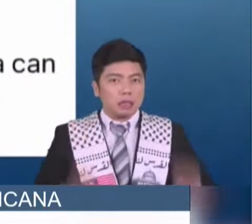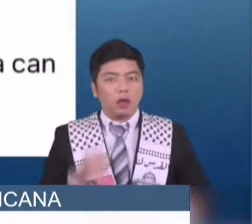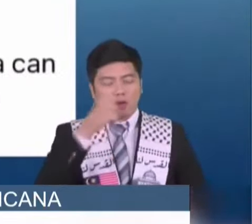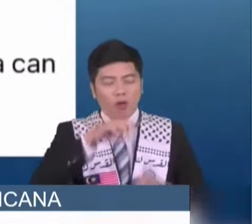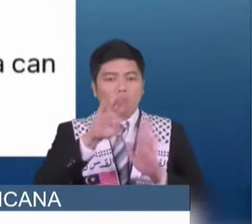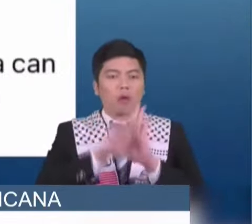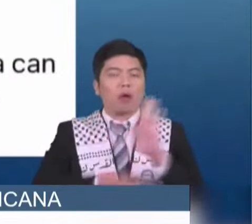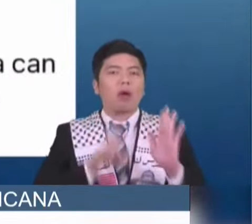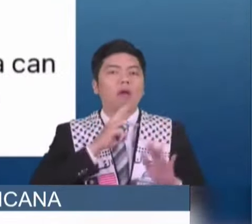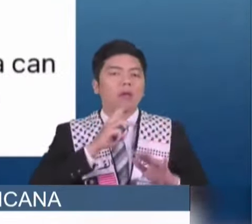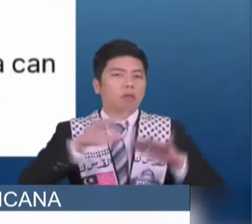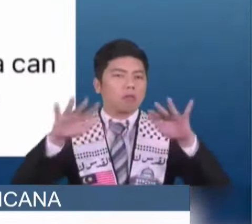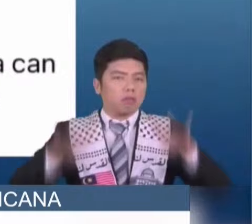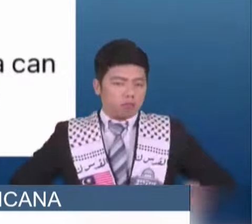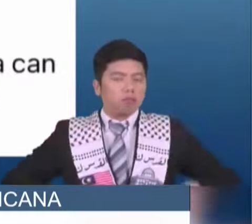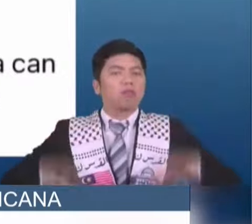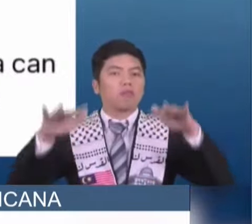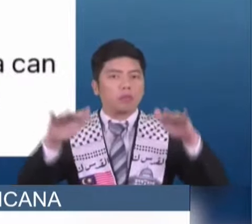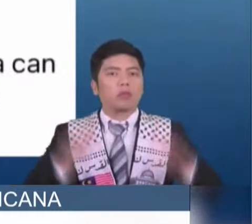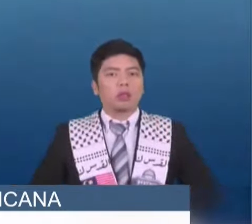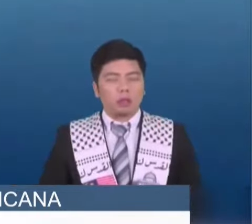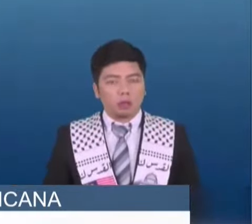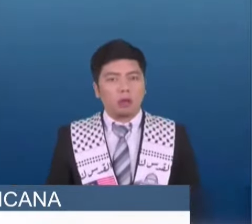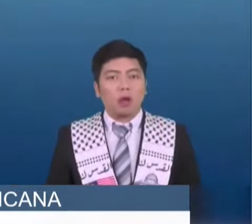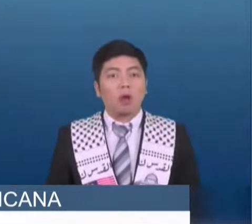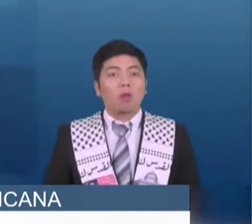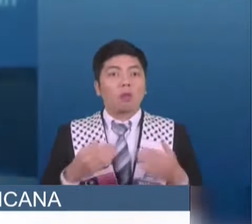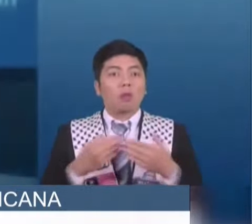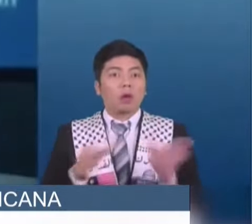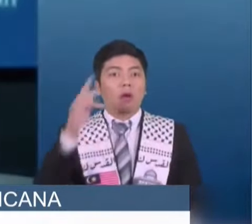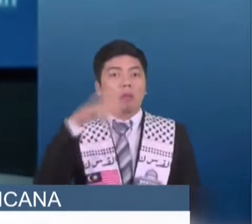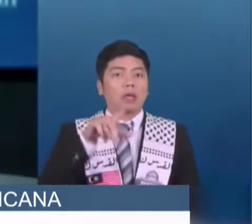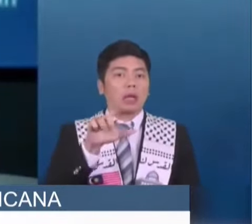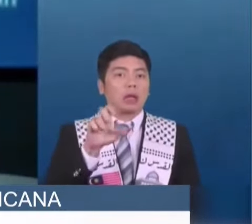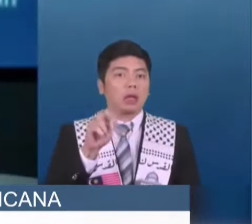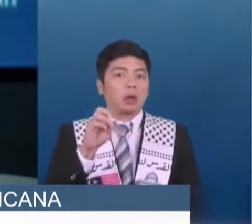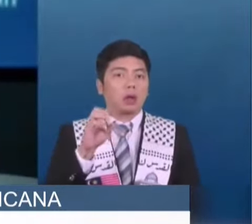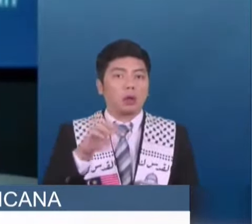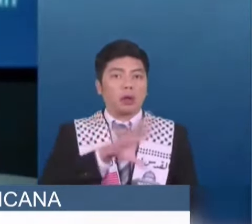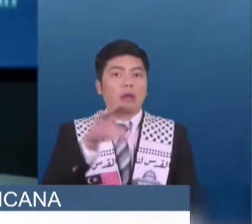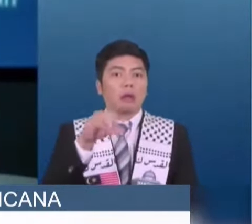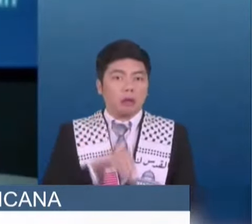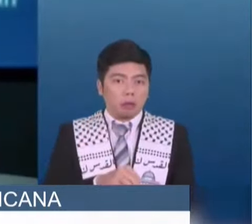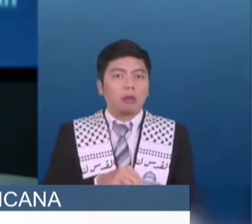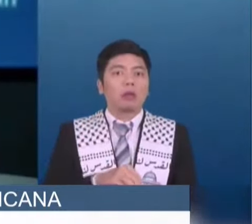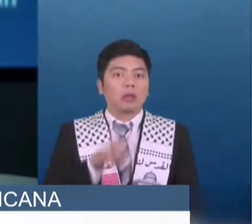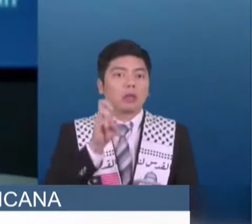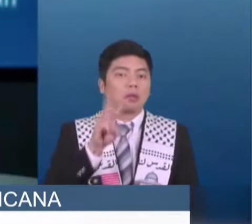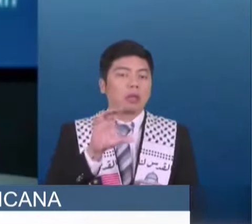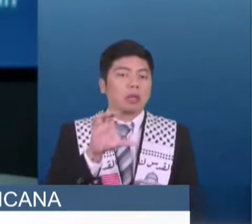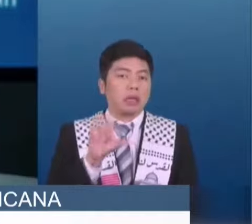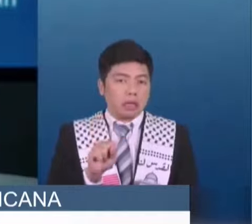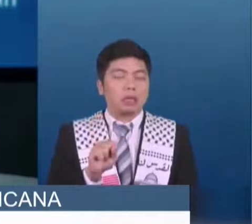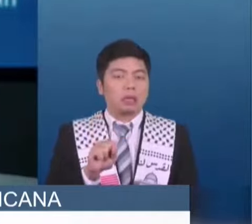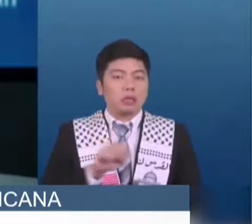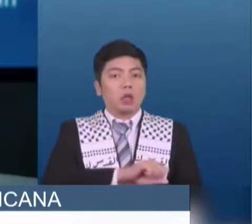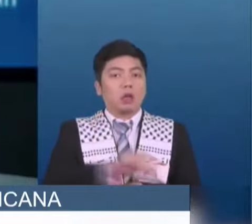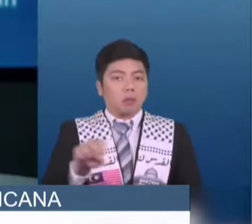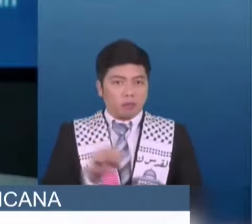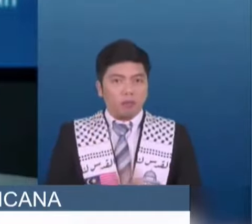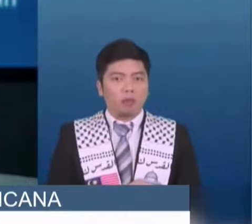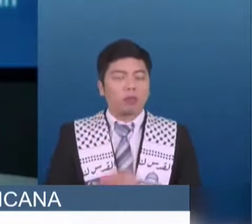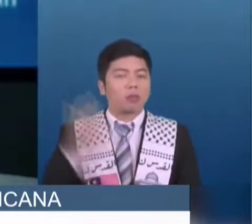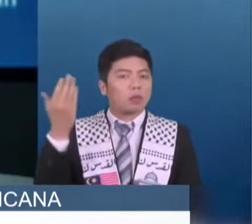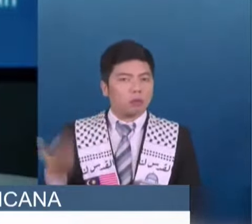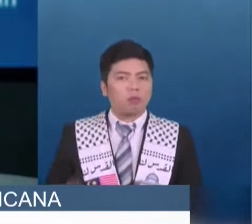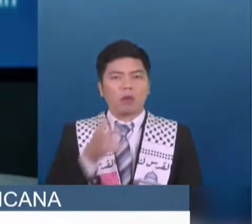di. Numbuh kandang menggeri titan napi penusah bencana tu siti hari perkara tadi kemerat ke bak pemansa menggeri kelebih agi menua tisuah napi penusah